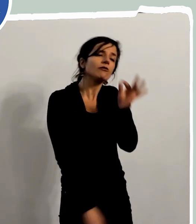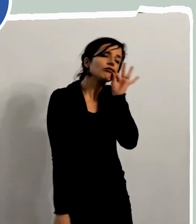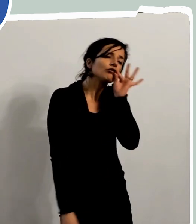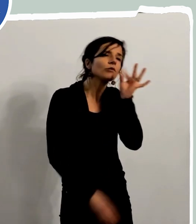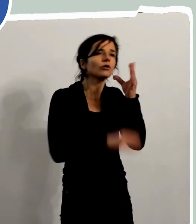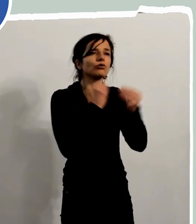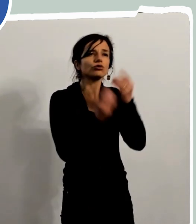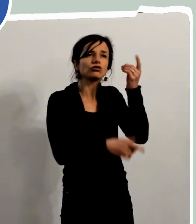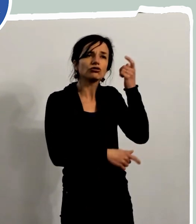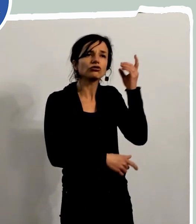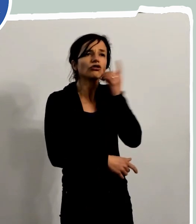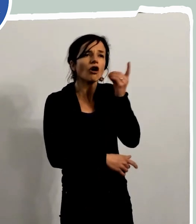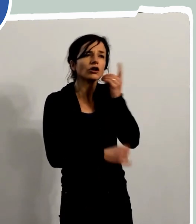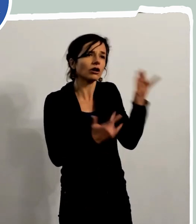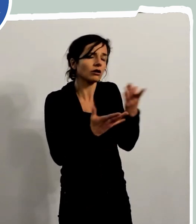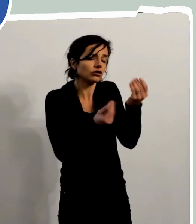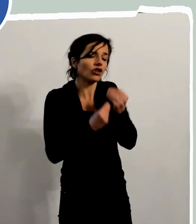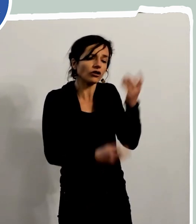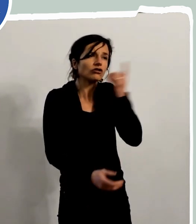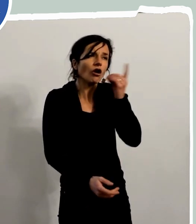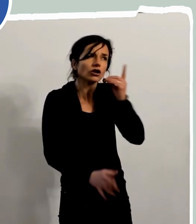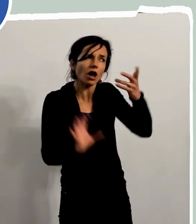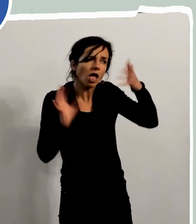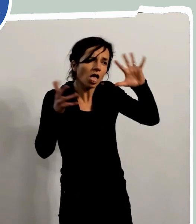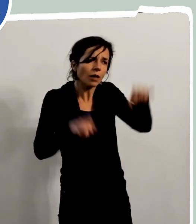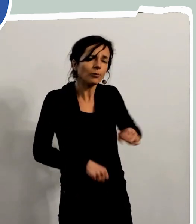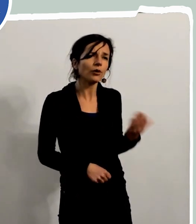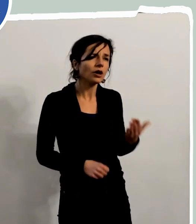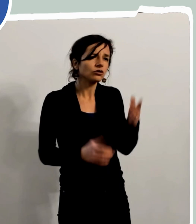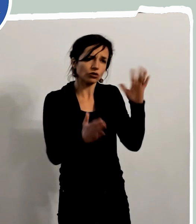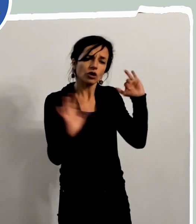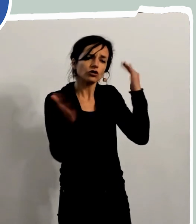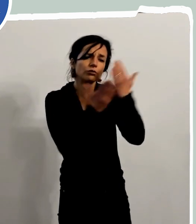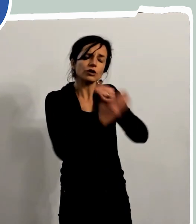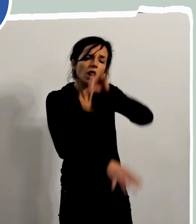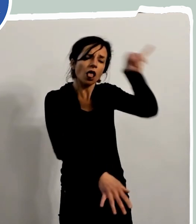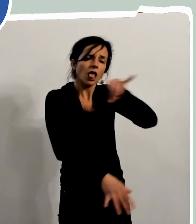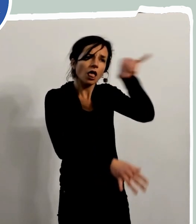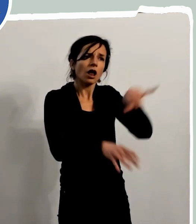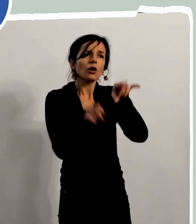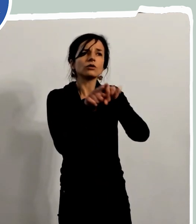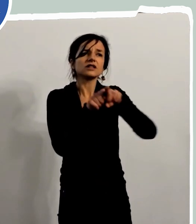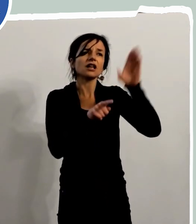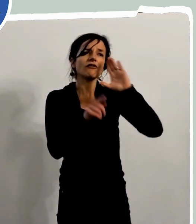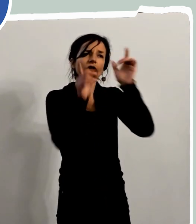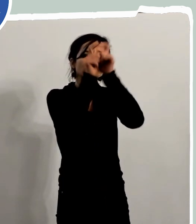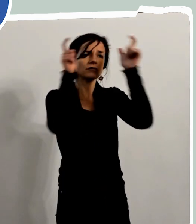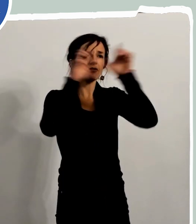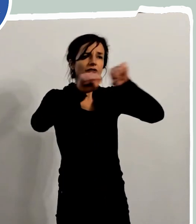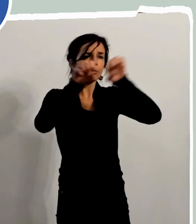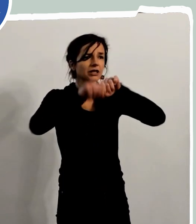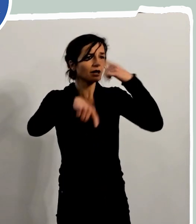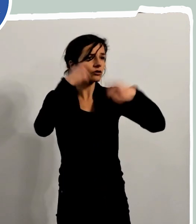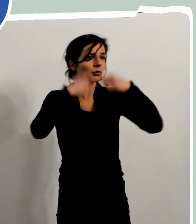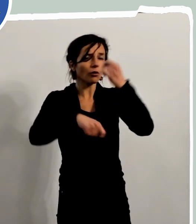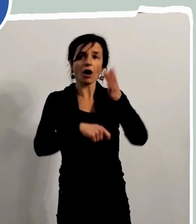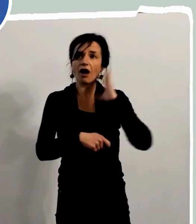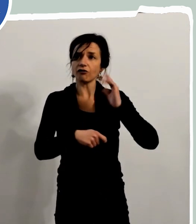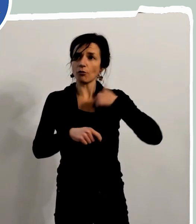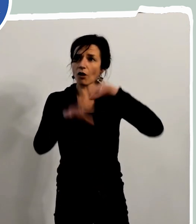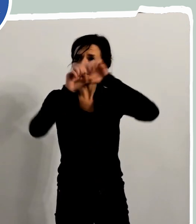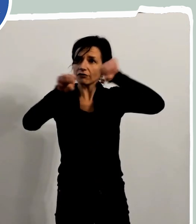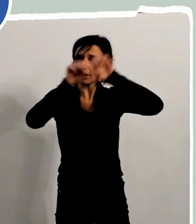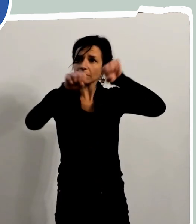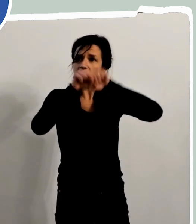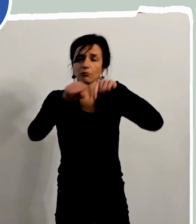on fume un joint ou un CBD, on est un gros drogué. Donc la mentalité et les manipulations des gens depuis longtemps. Le Tupperware dans les années 60. Ça m'empoisonnait aussi, j'ai